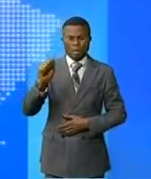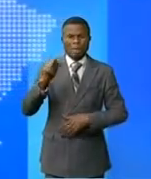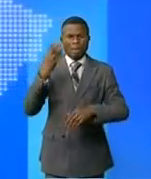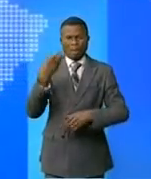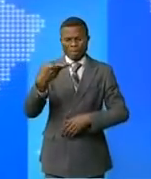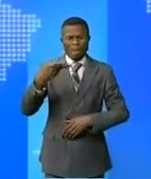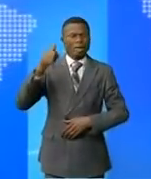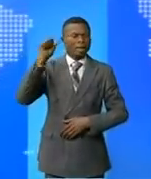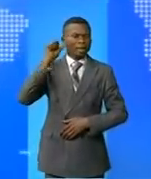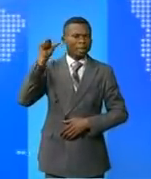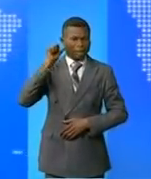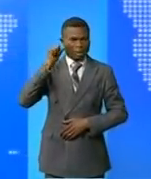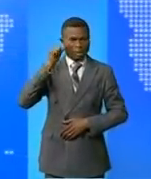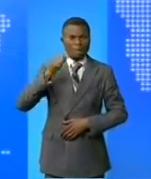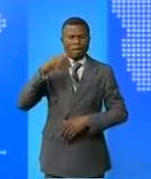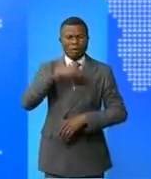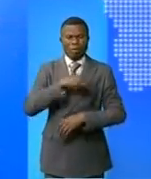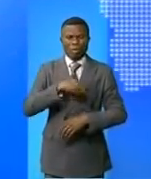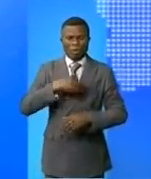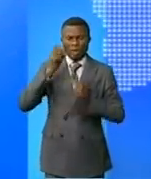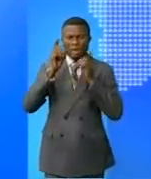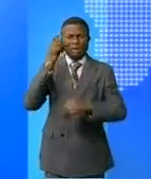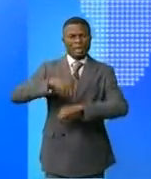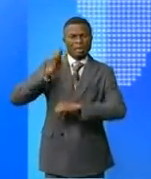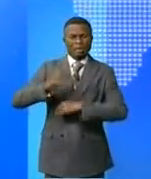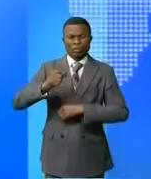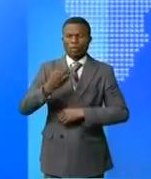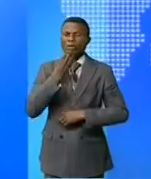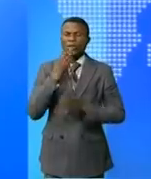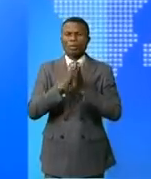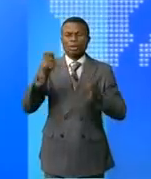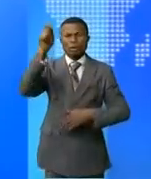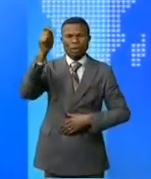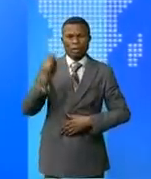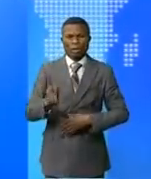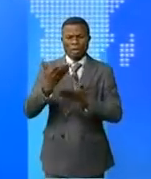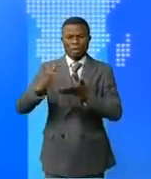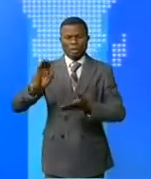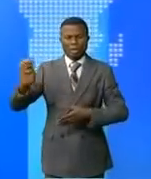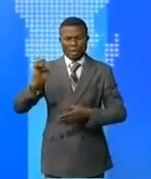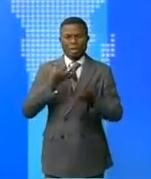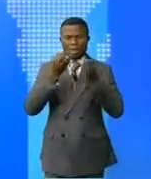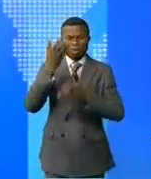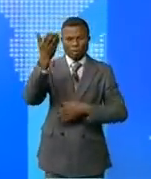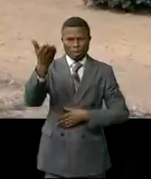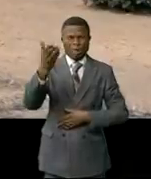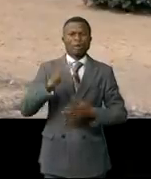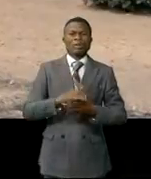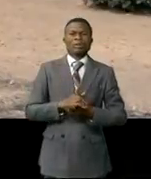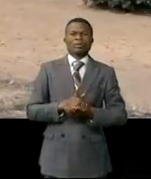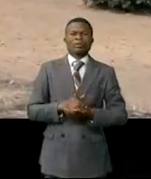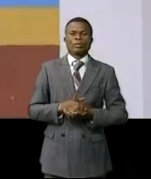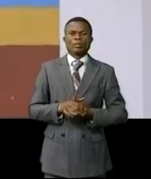le résultat préliminaire de la mission d'audit de l'inspecteur général des FRDC dans cette partie du pays. Reportage.